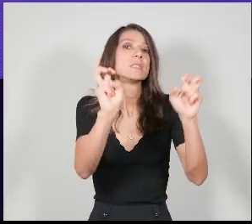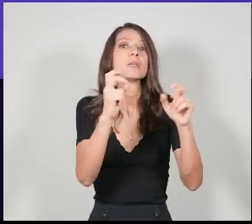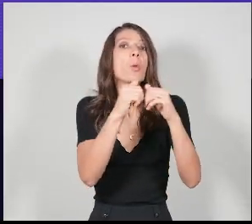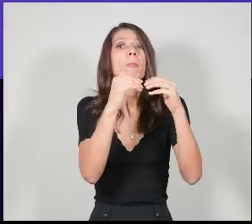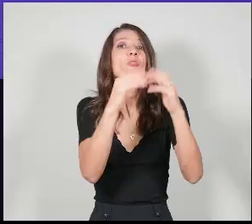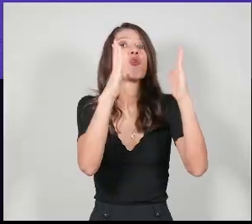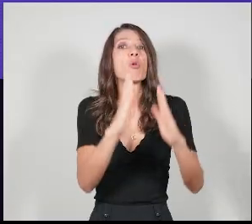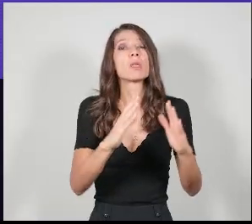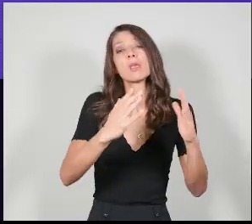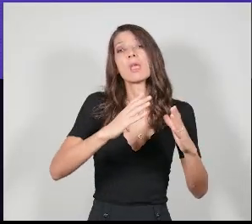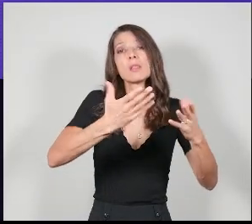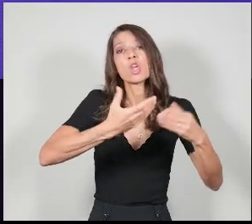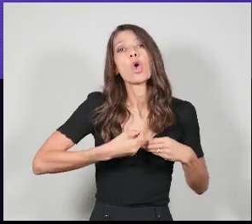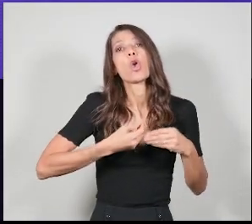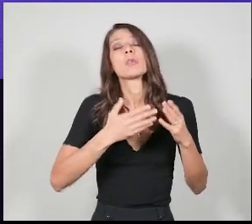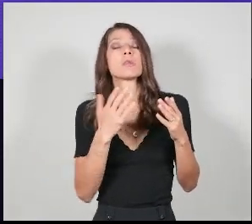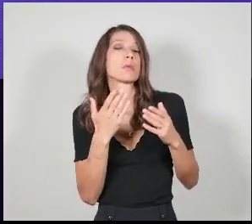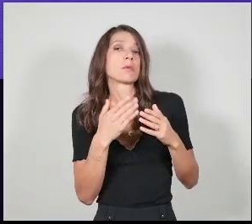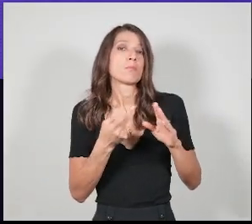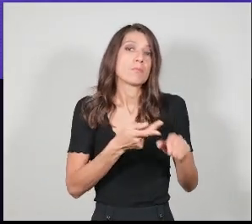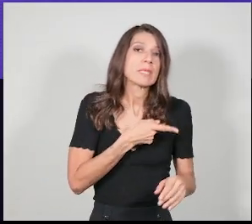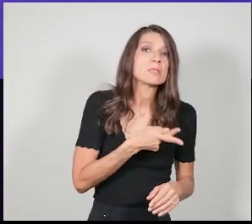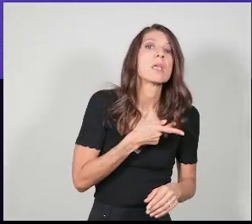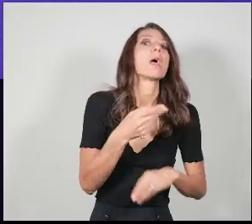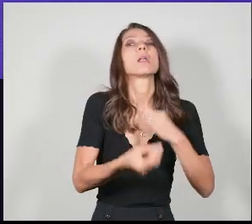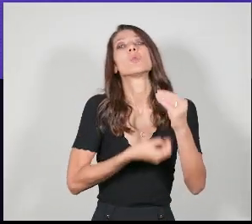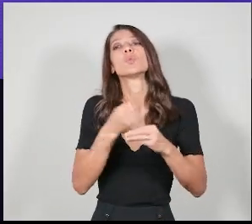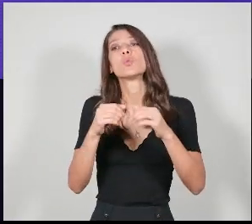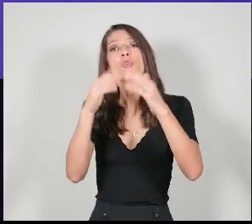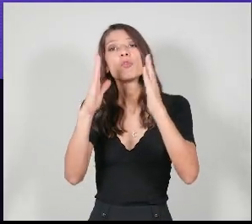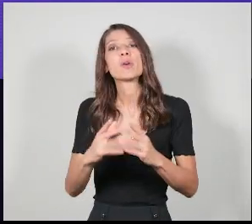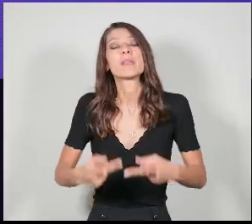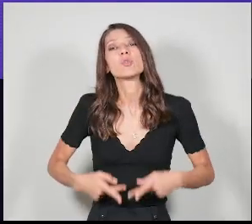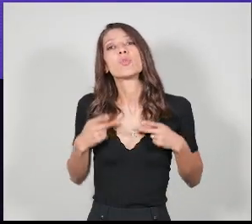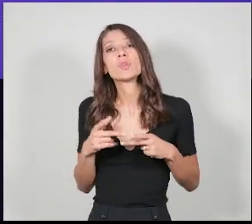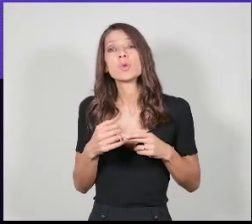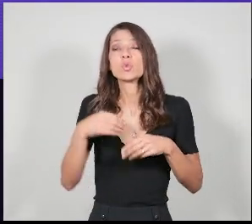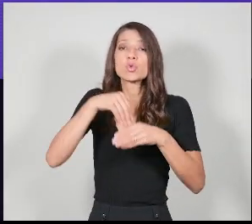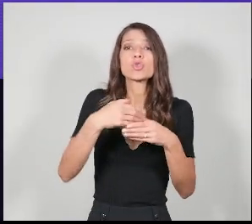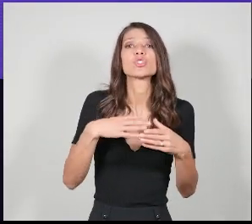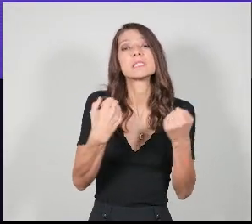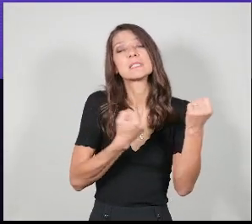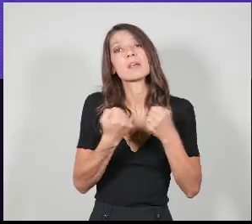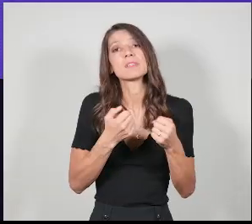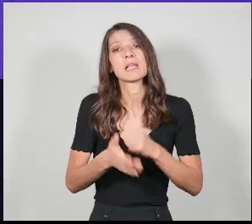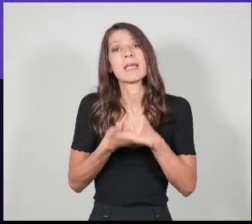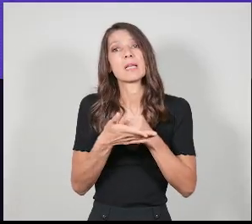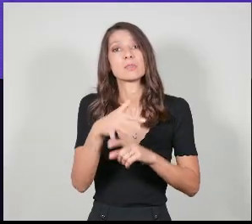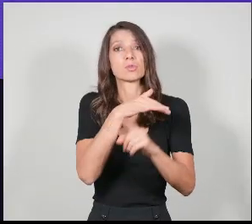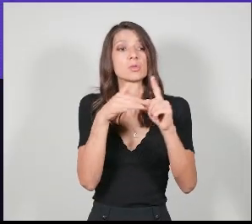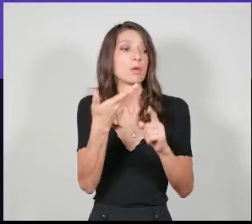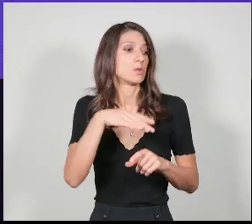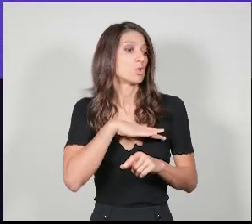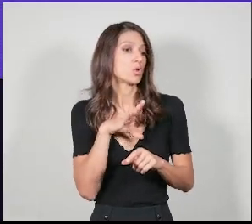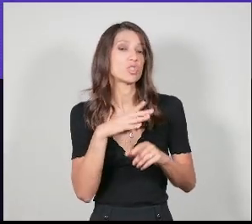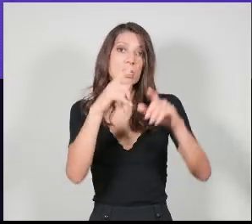d'accueil médicalisé, de foyer de vie et de service d'aide à la vie sociale. Aujourd'hui, ça impose d'avoir 3 structures juridiquement